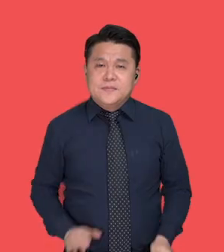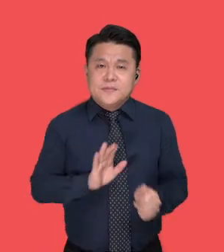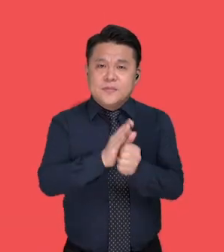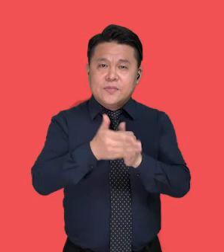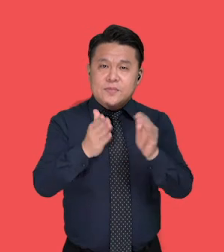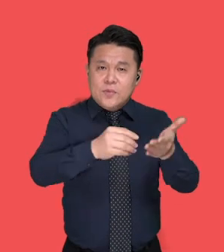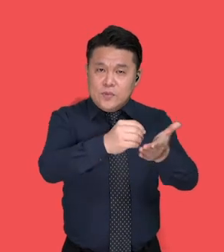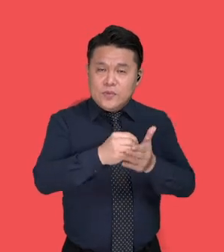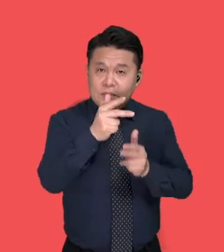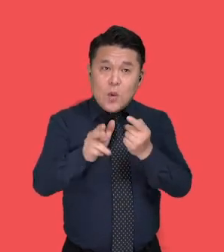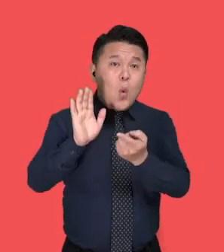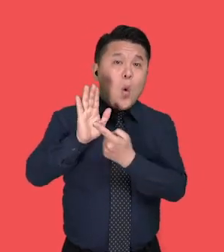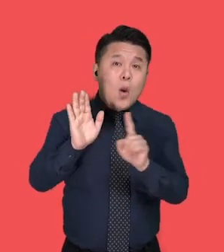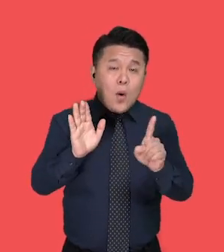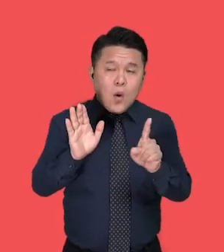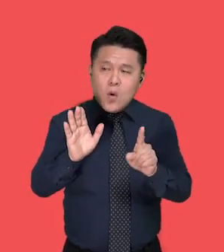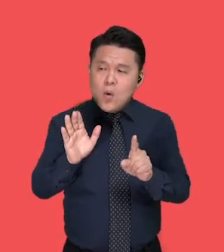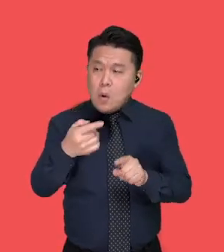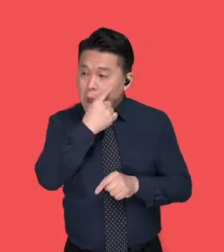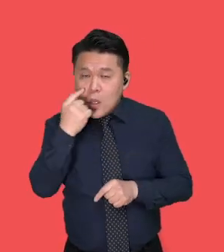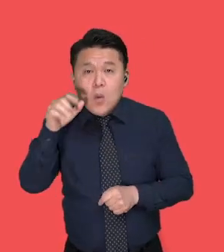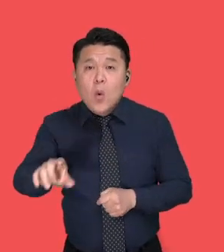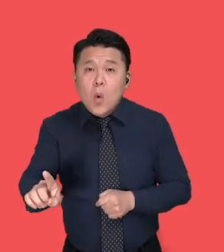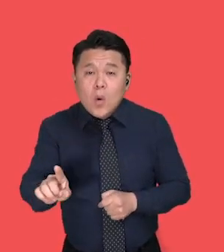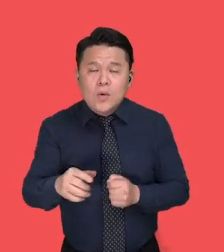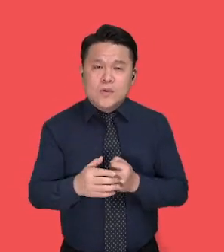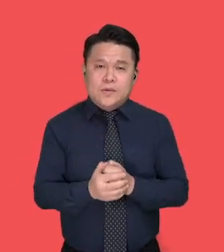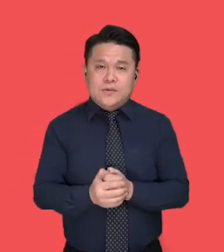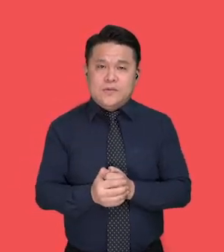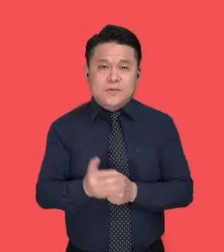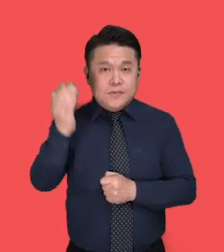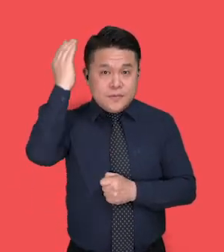국제장애인협력 공모사업 공고는 어디에서 확인할 수 있나요?